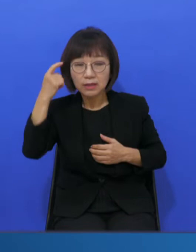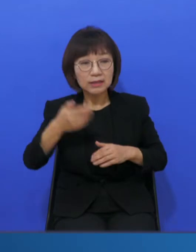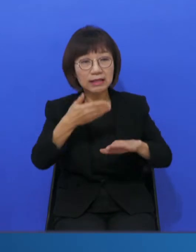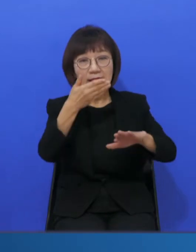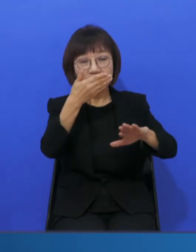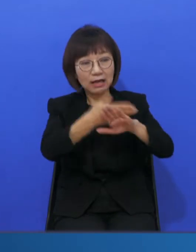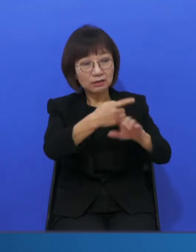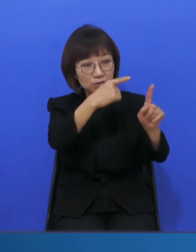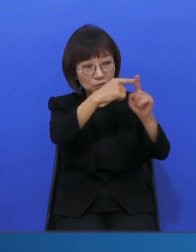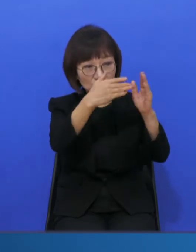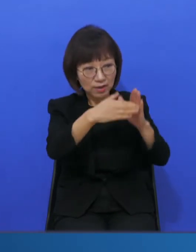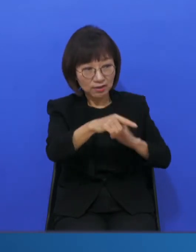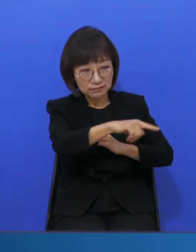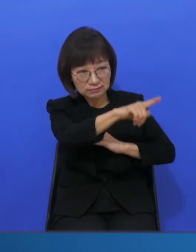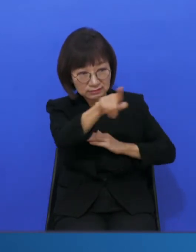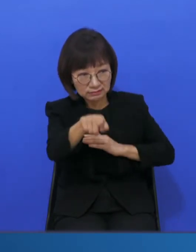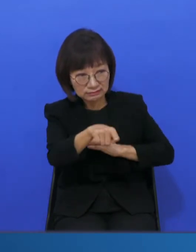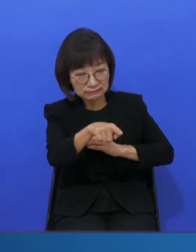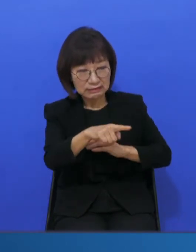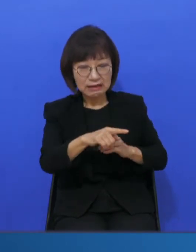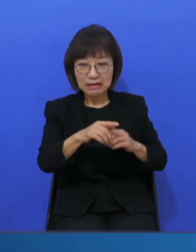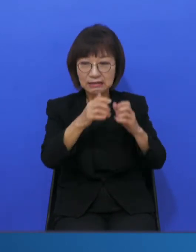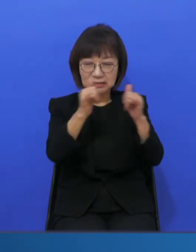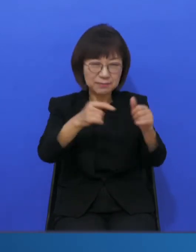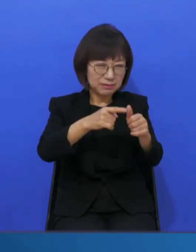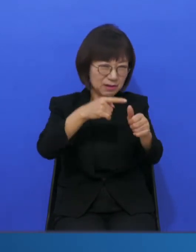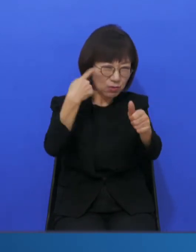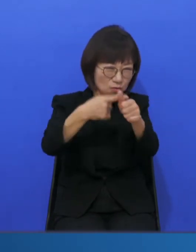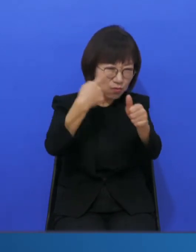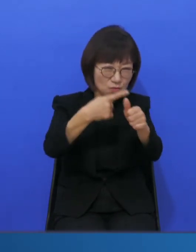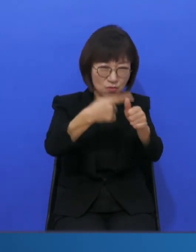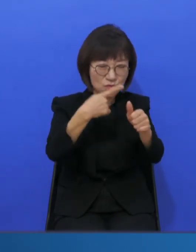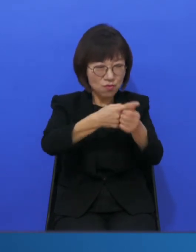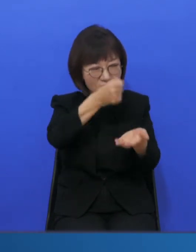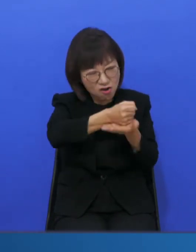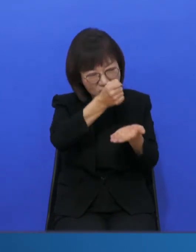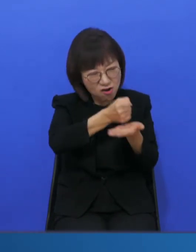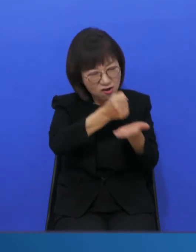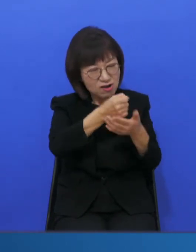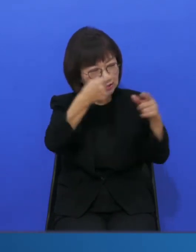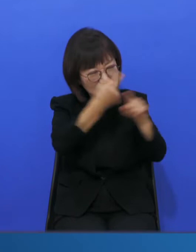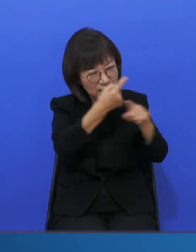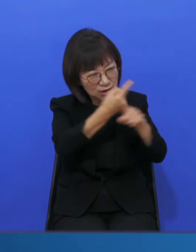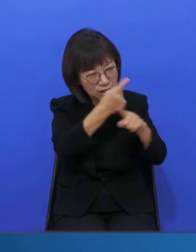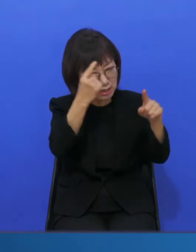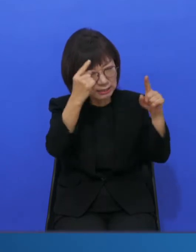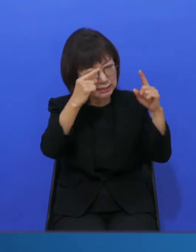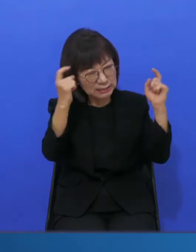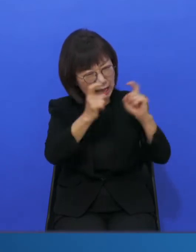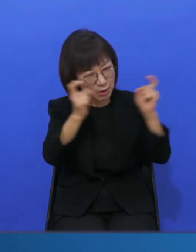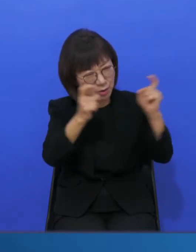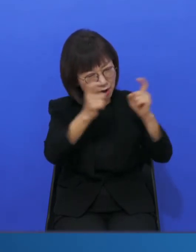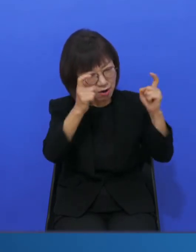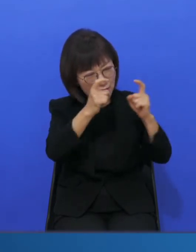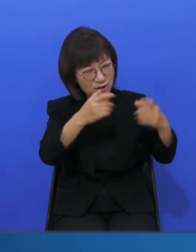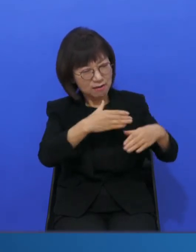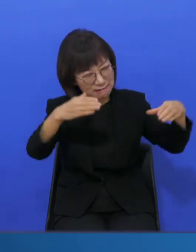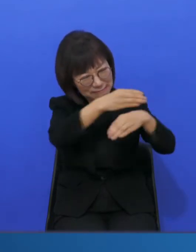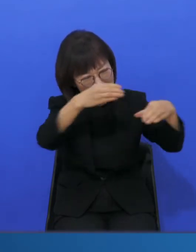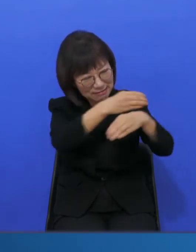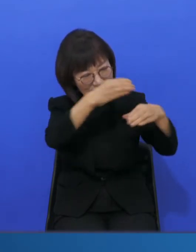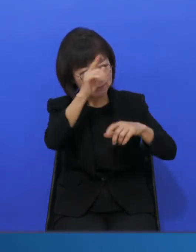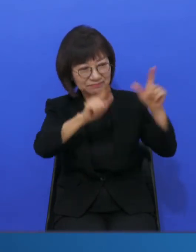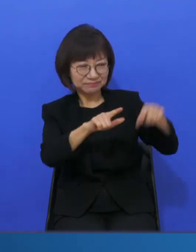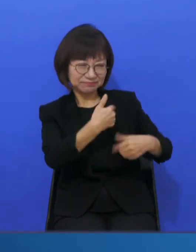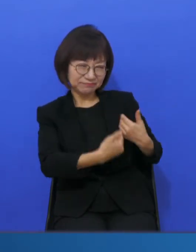were 사람 incorrect. 중상모래하고 시기하고 욕하고 남 해치고 틀린 방법이니까요. persecuting, hitting, and killing off other people. That's